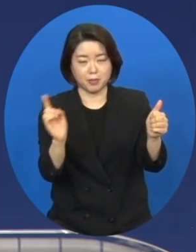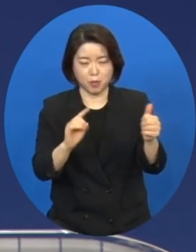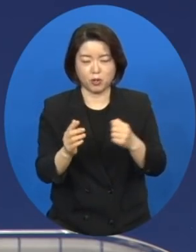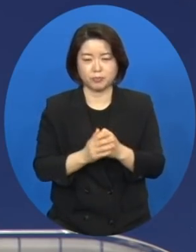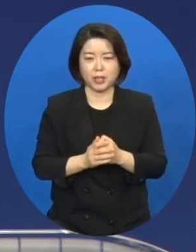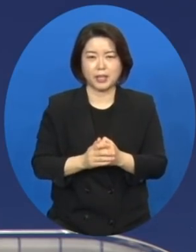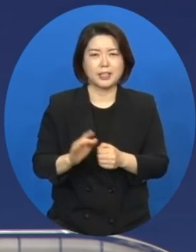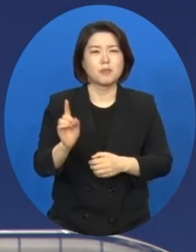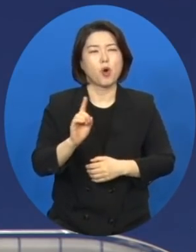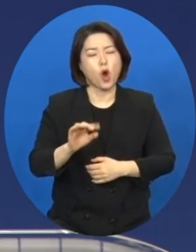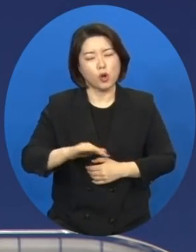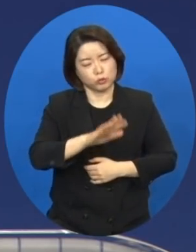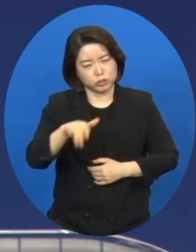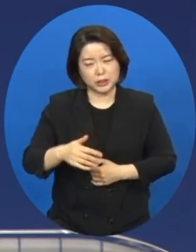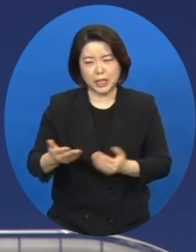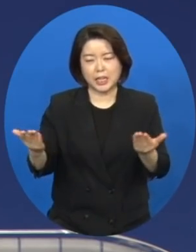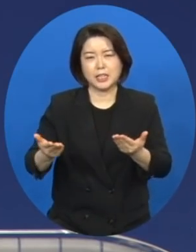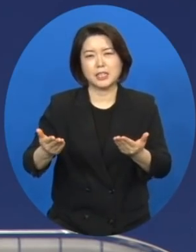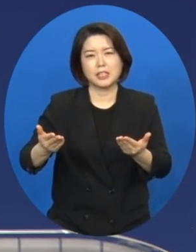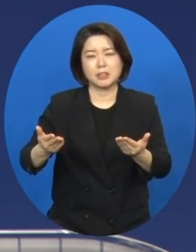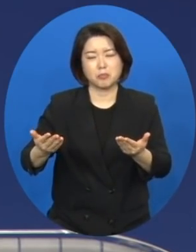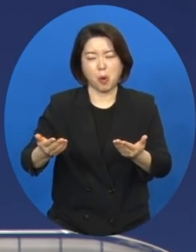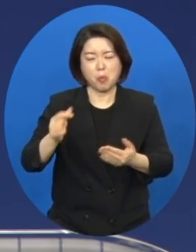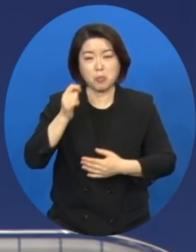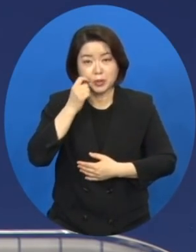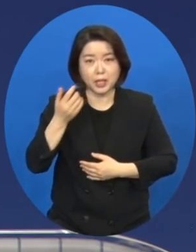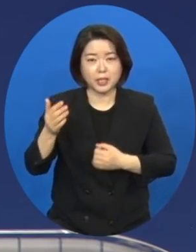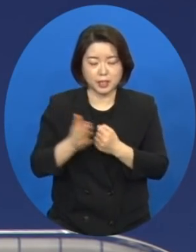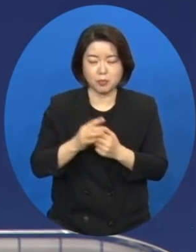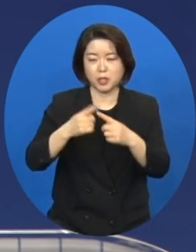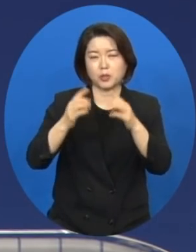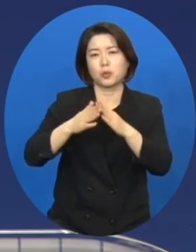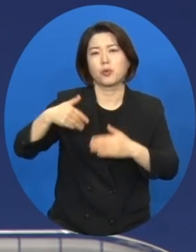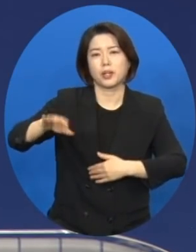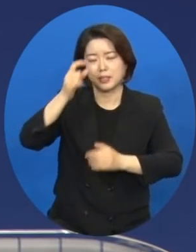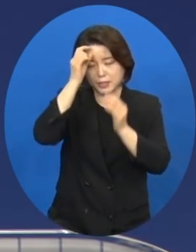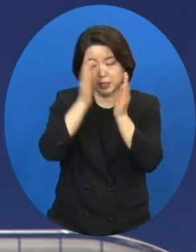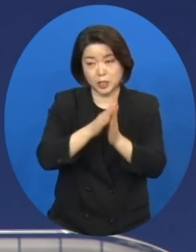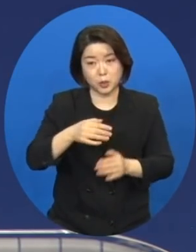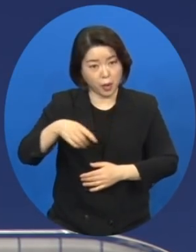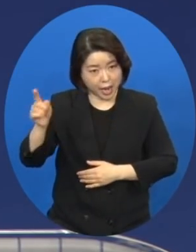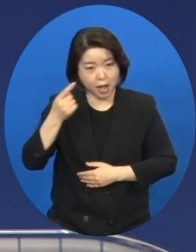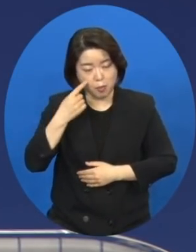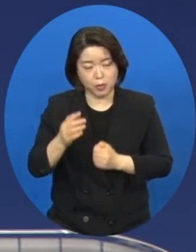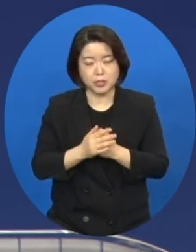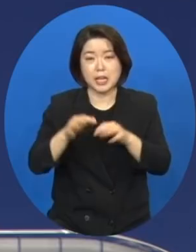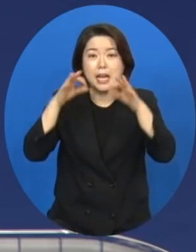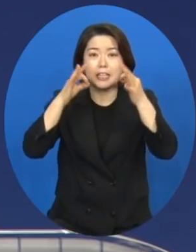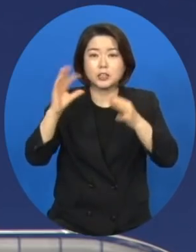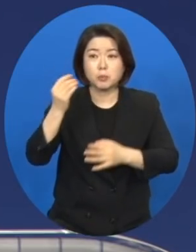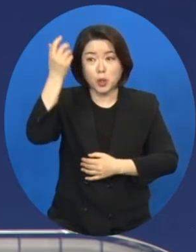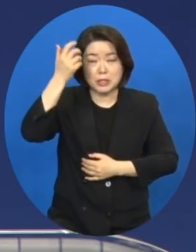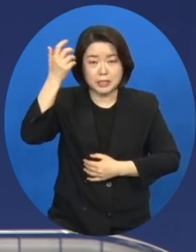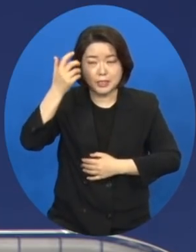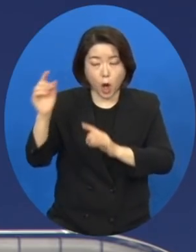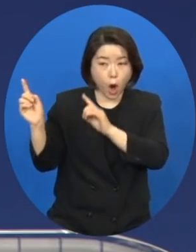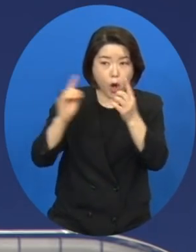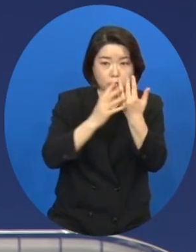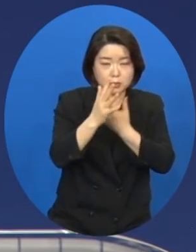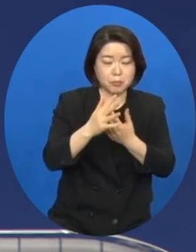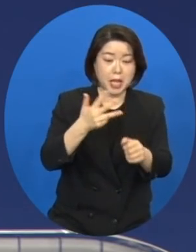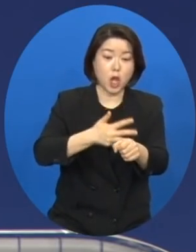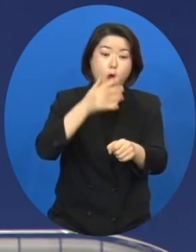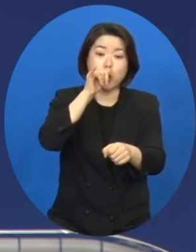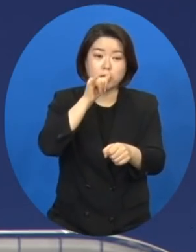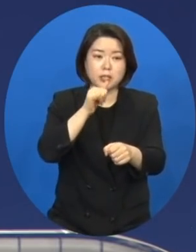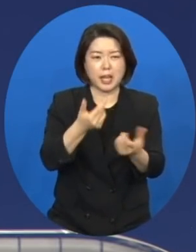우리가 일도 못하는데 교회 가서 여보 기도합시다. 금요 성정 집회 8시에 있는데 갑시다.